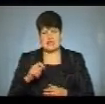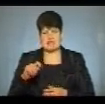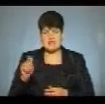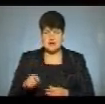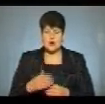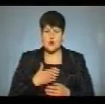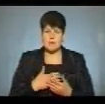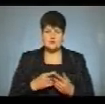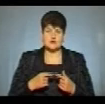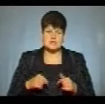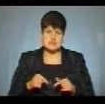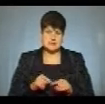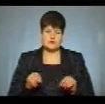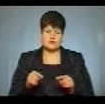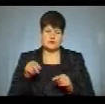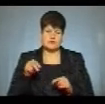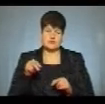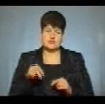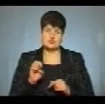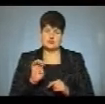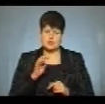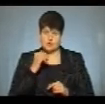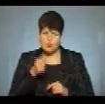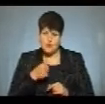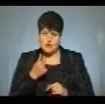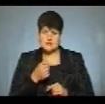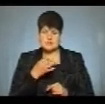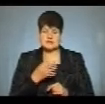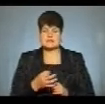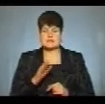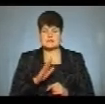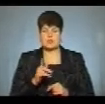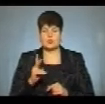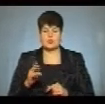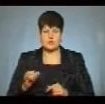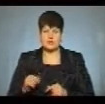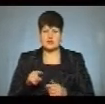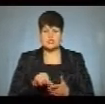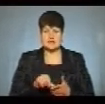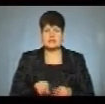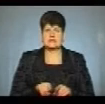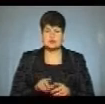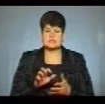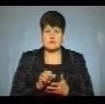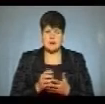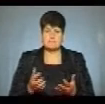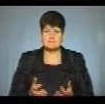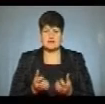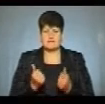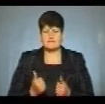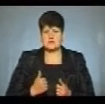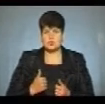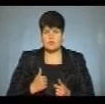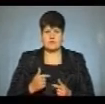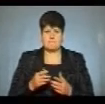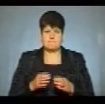організація «Схід та Захід Єдині» заснована у 2014-му, розповів Василь Конько. За його словами, її члени також займаються підтримкою військових